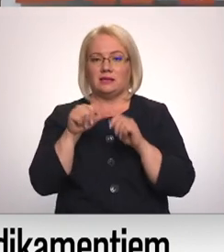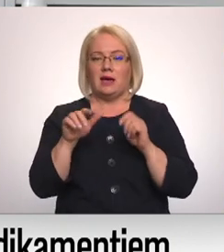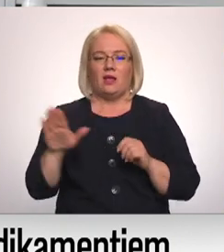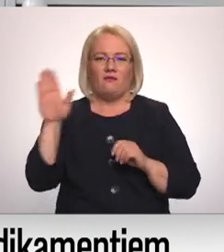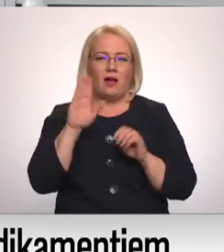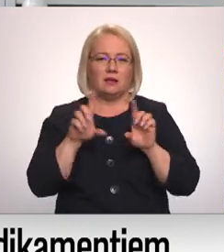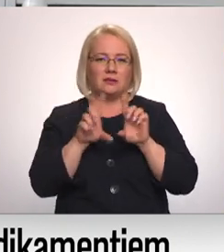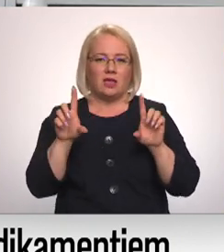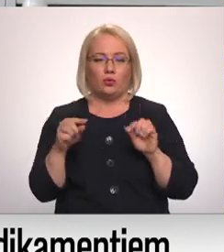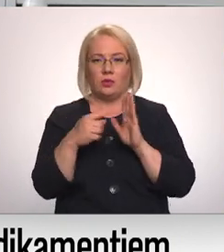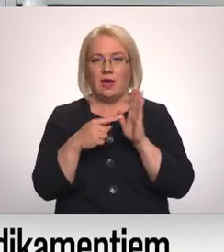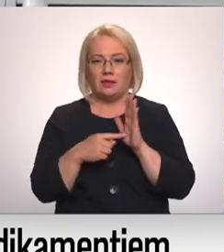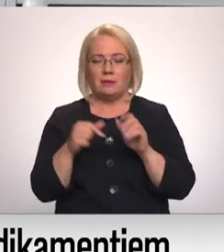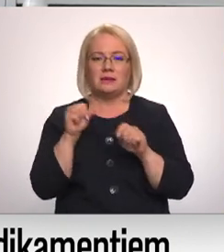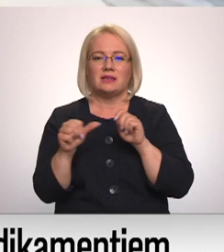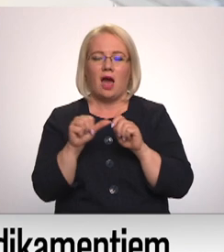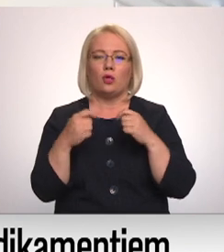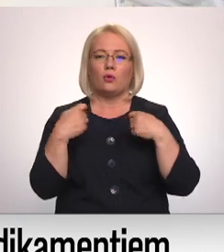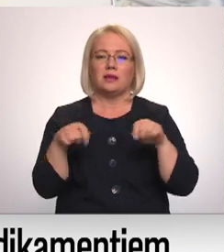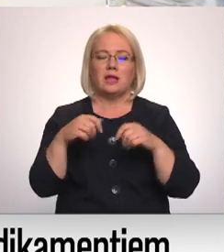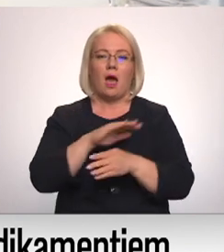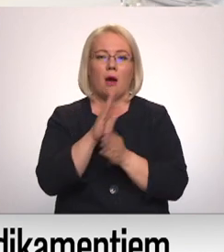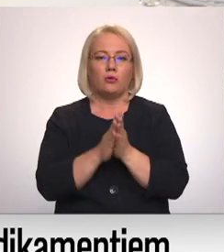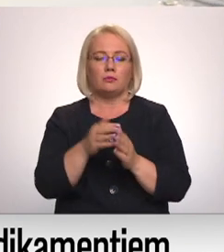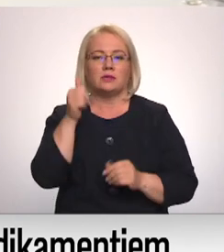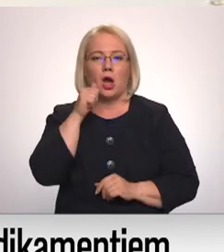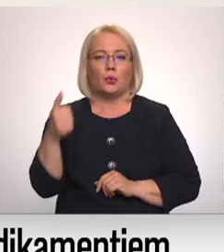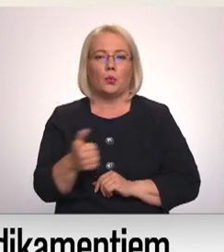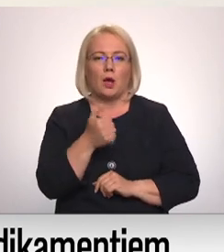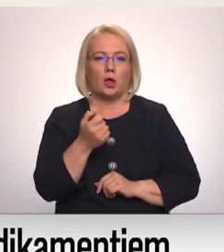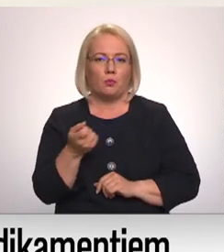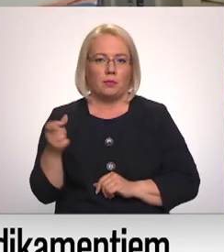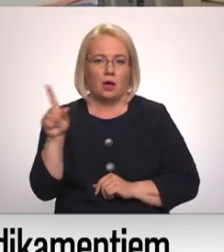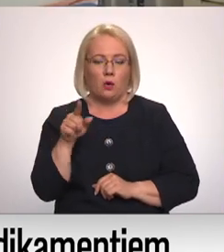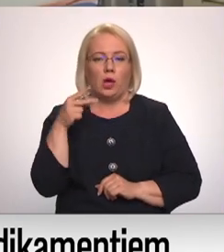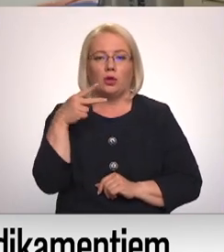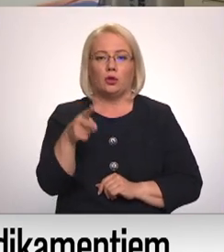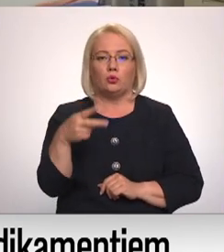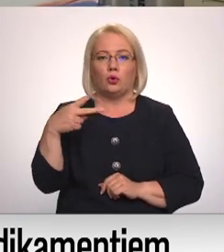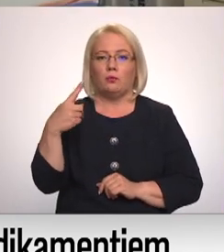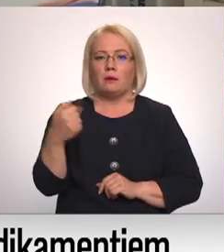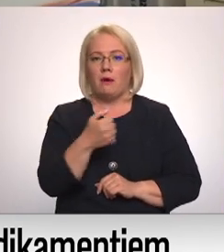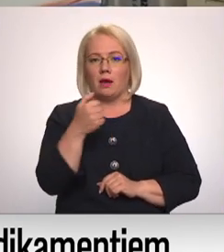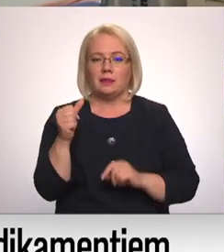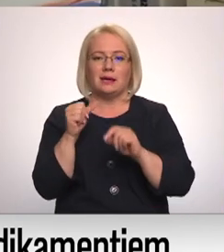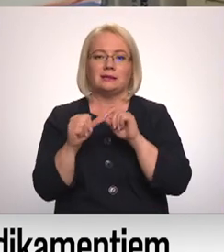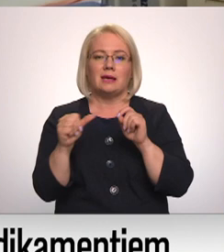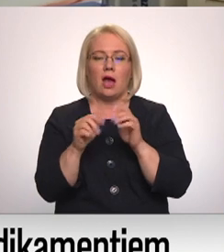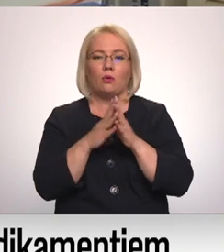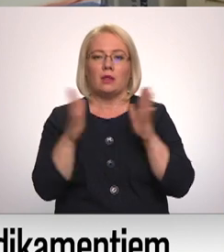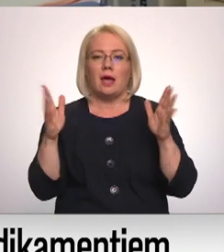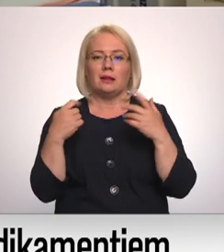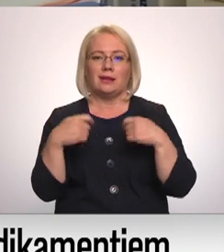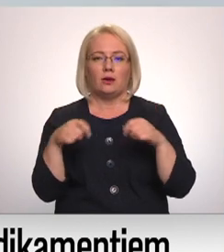valsts aģentūras datiem zāļu realizācijas apjoms ar katru gadu pieaug. 2021. Gadā zāļu lieltirgotavas